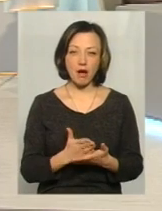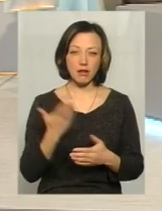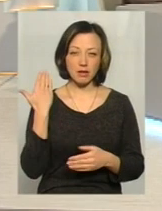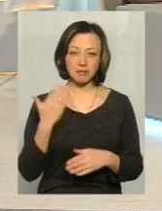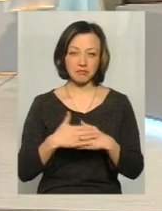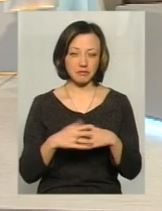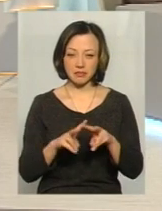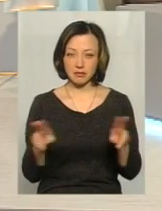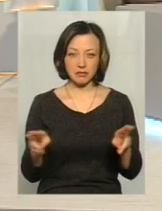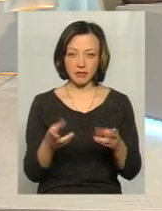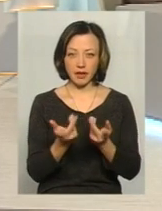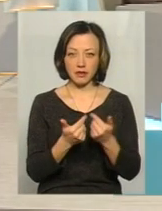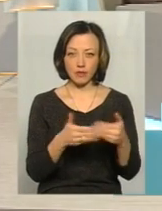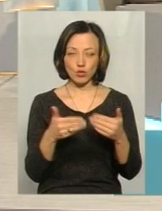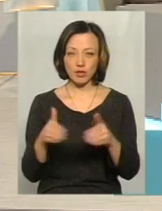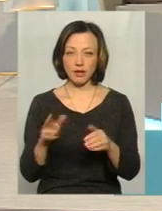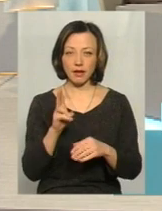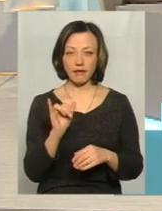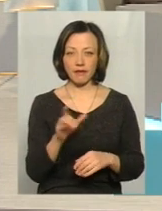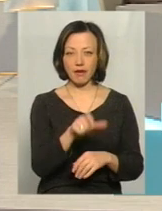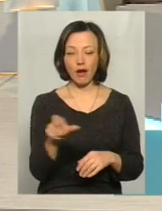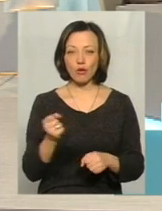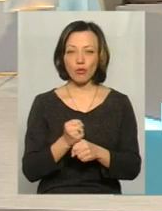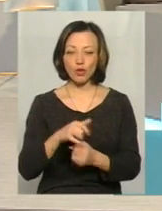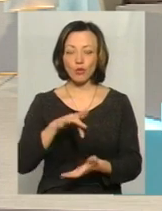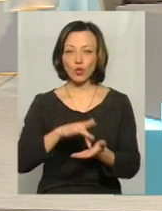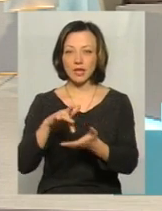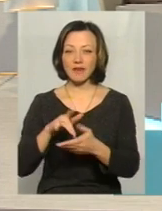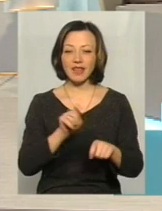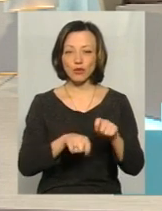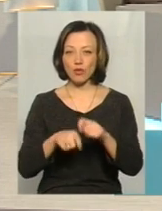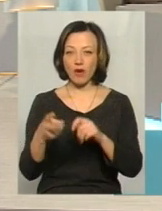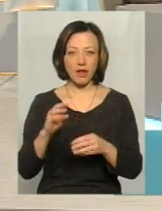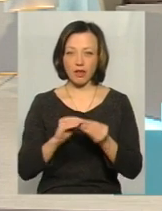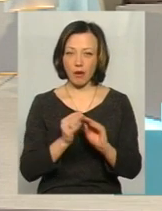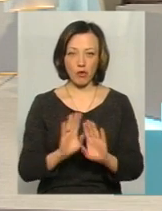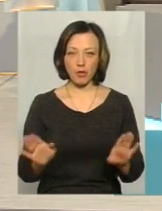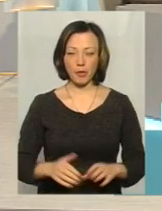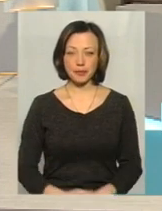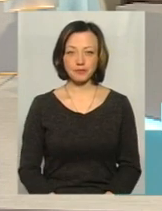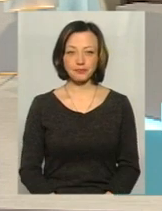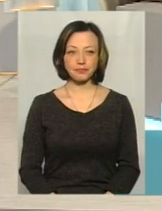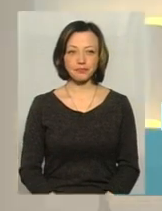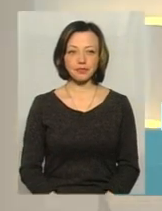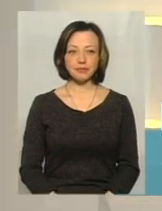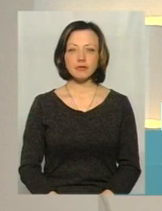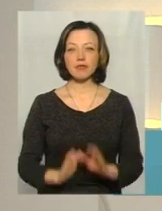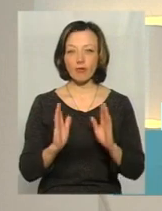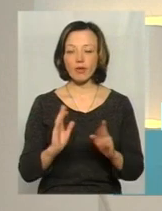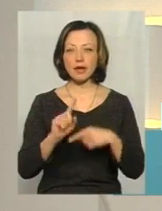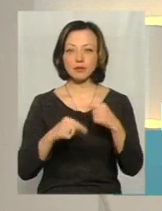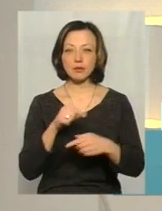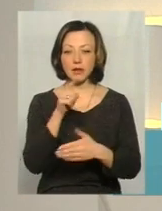приблизно таку ж кількість випускників. Тому робота пунктів тестування для нас не є проблемою. От наступне. Якщо раніше